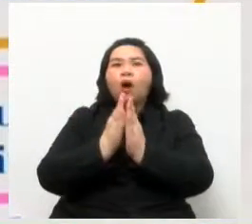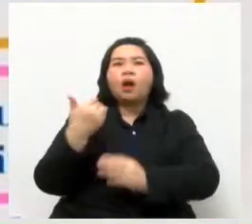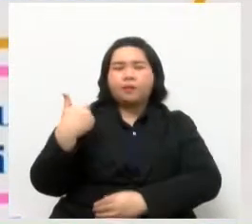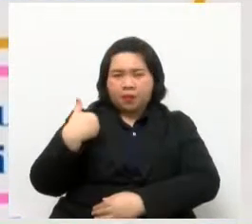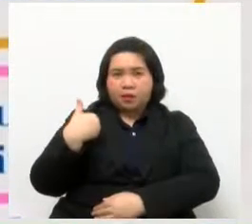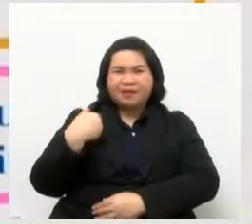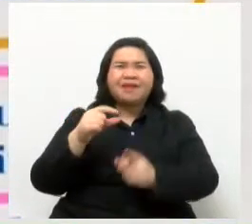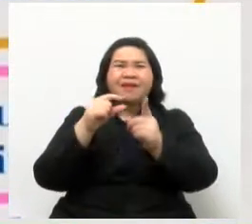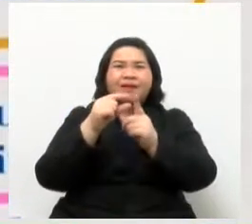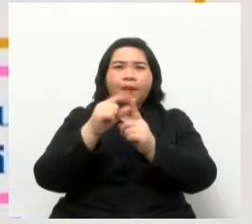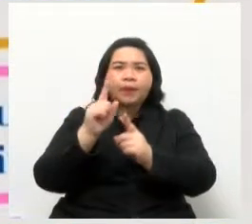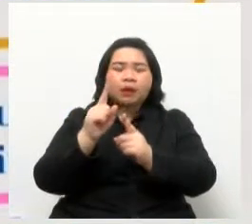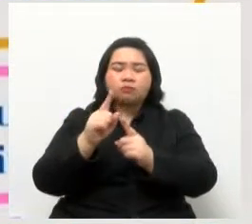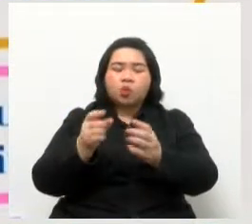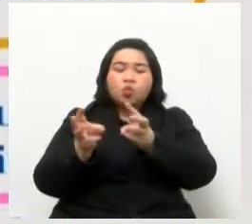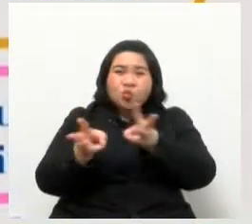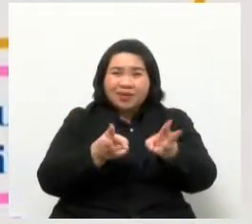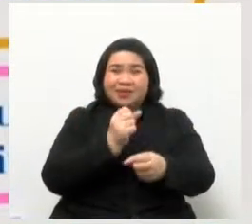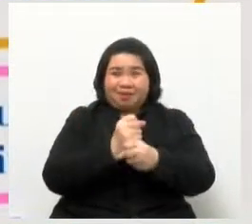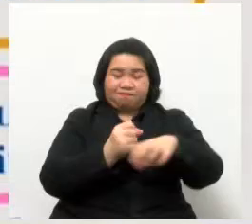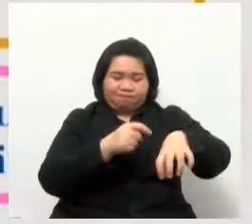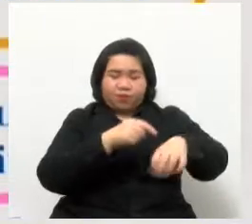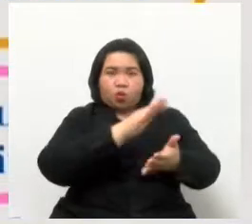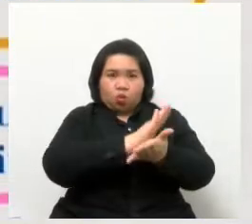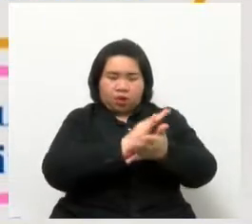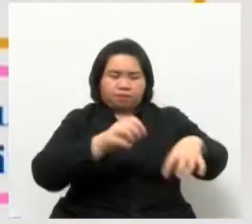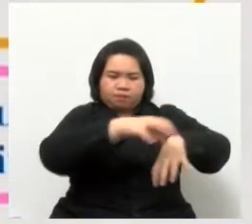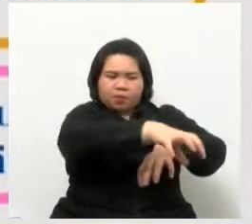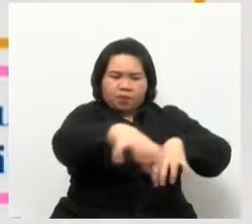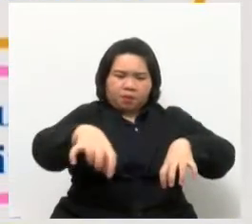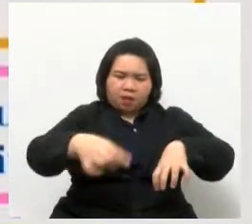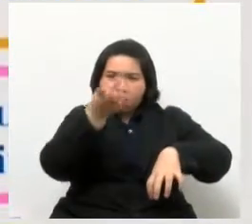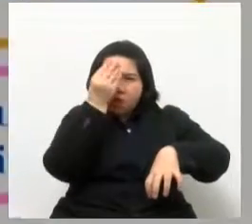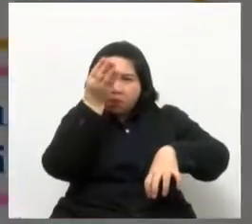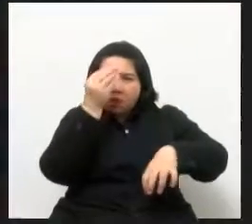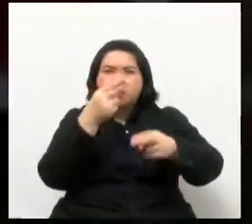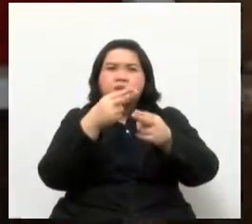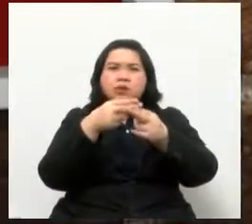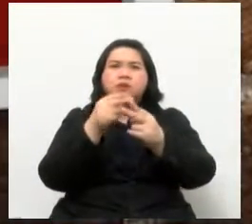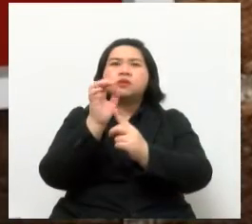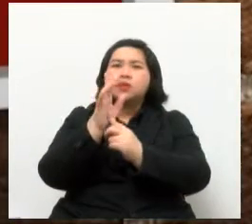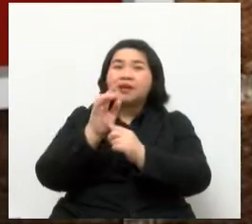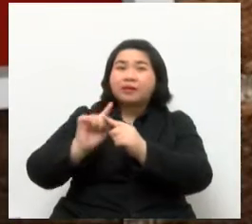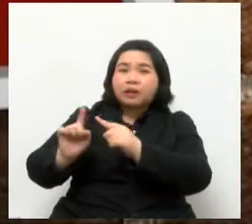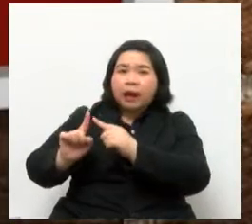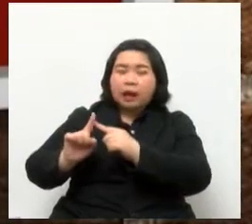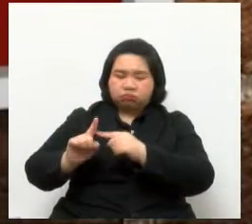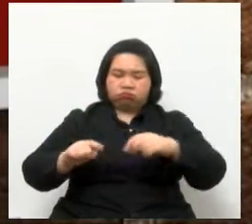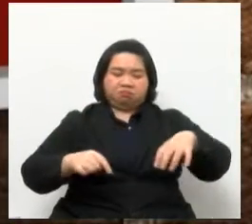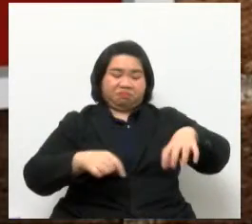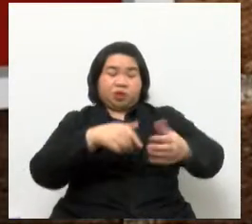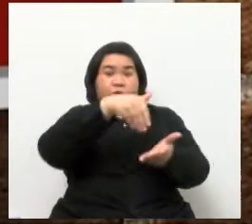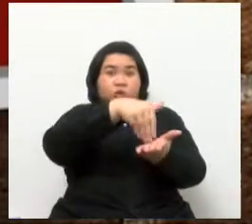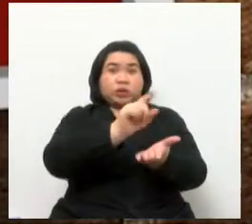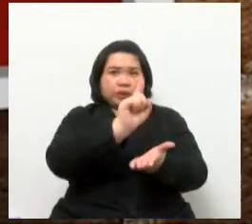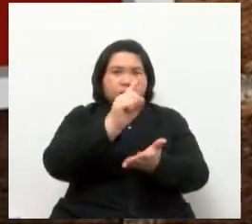การบูรณาการแหล่งเรียนรู้ท้องถิ่นประเพณีจุดประทีปตีนกาฐานที่1ประ